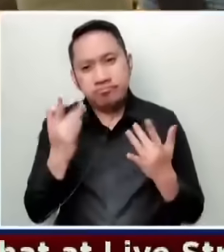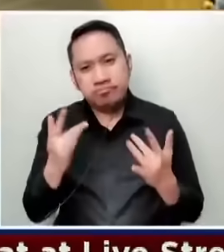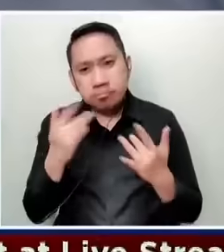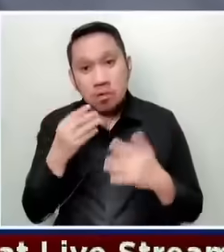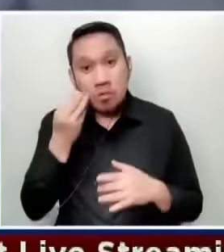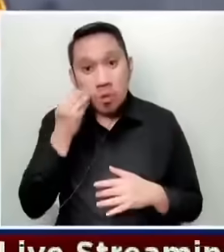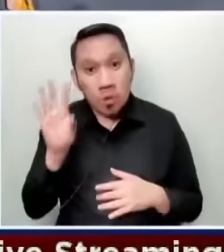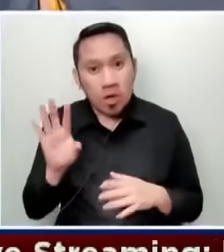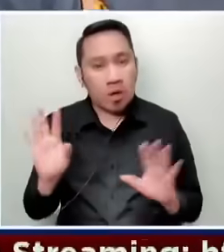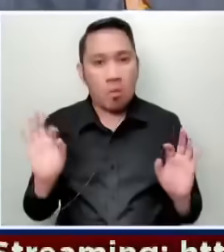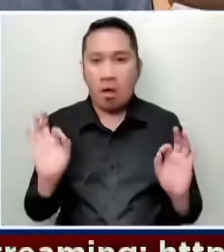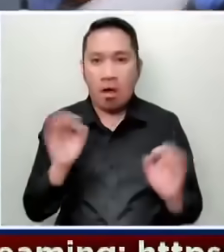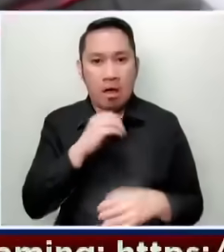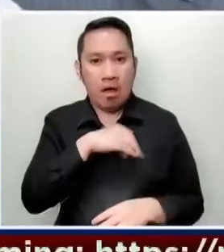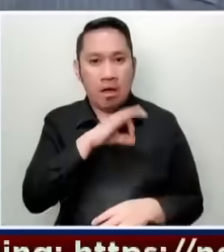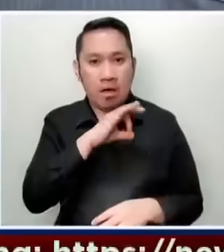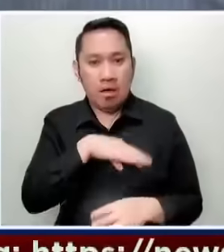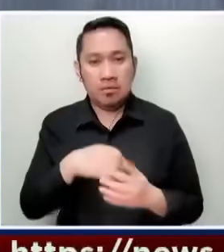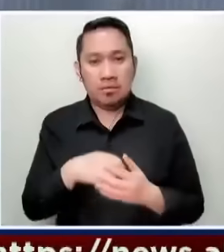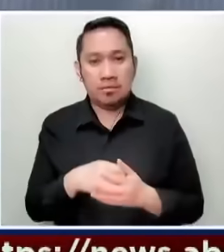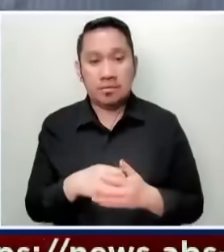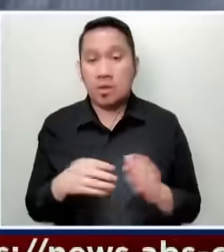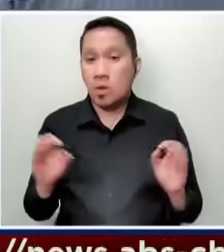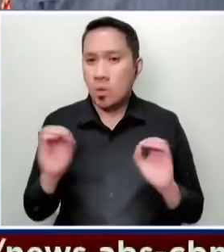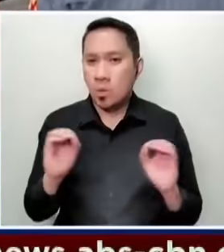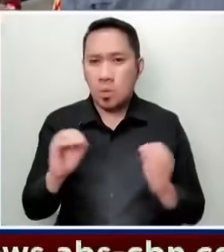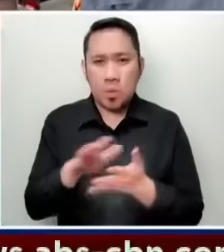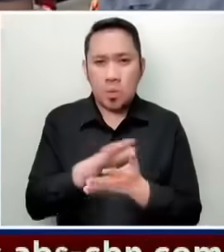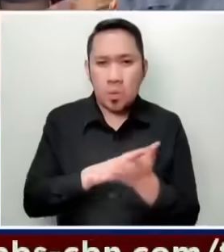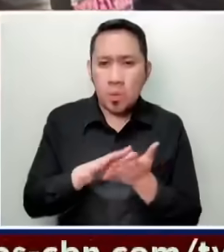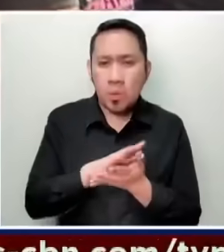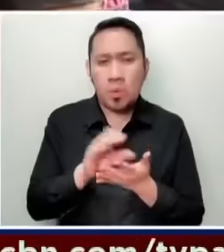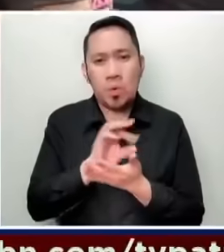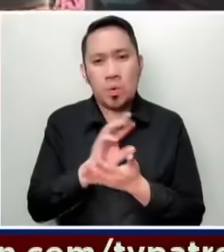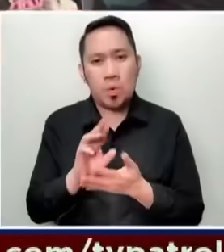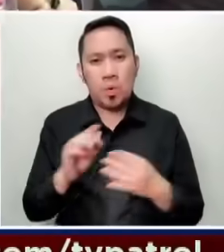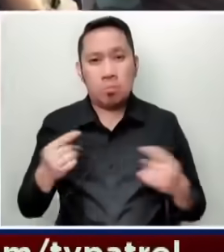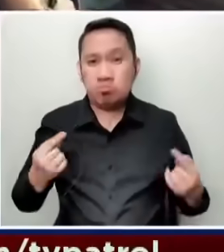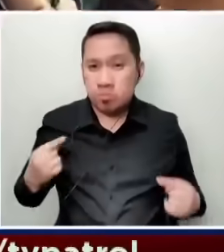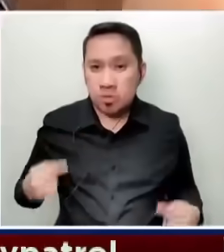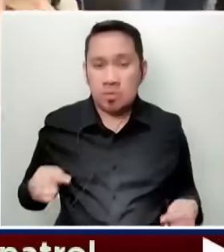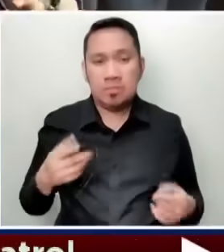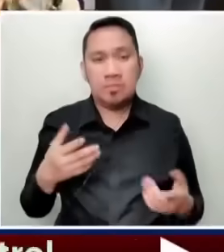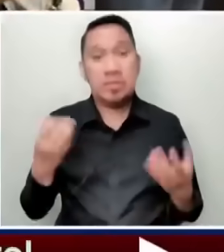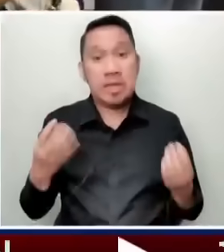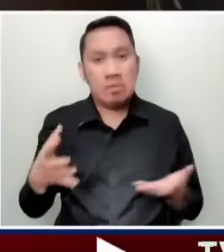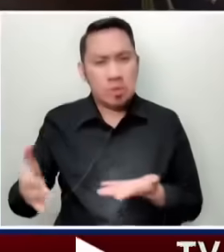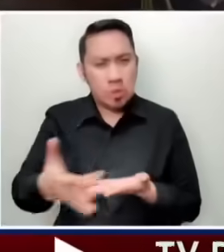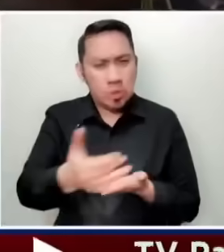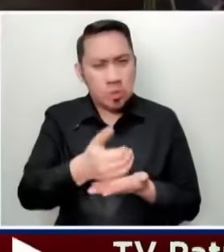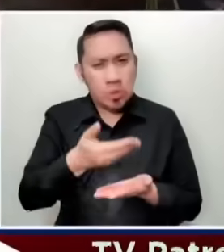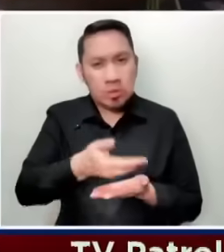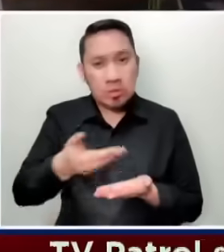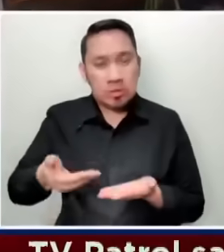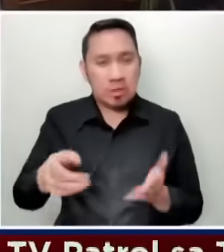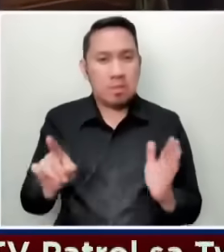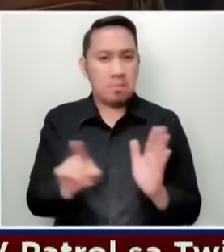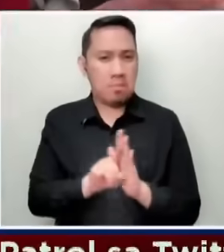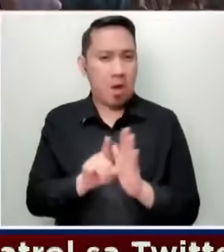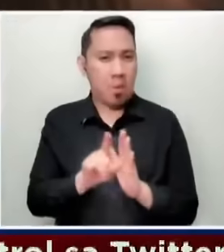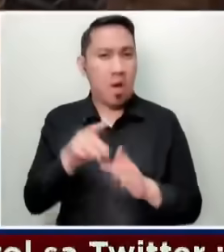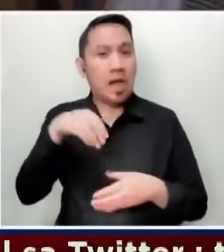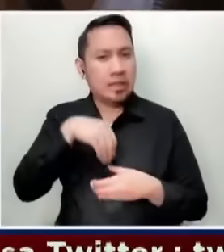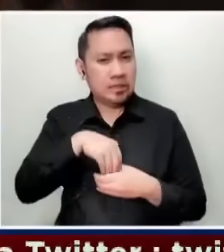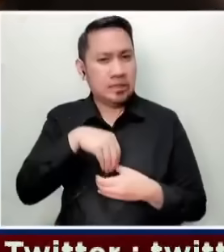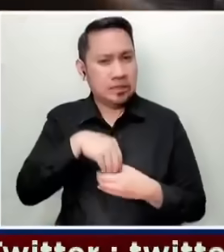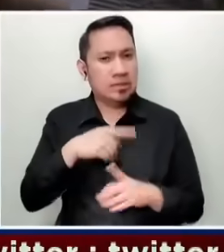kaming talunan. Walang naitalang anumang kaguluhan o nasugatan. Marami rin na nakumpiska mga gamit na pinagbabawal sa loob ng